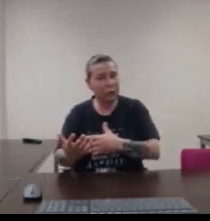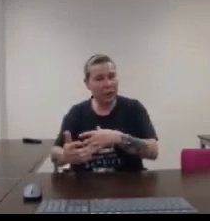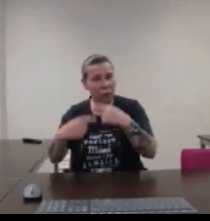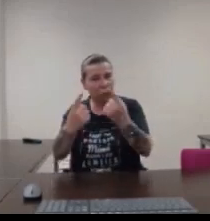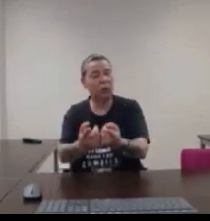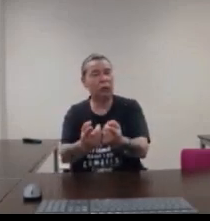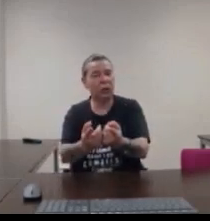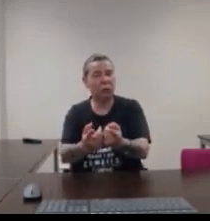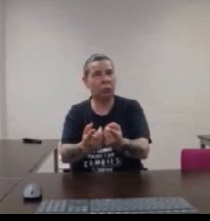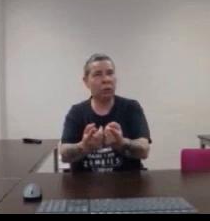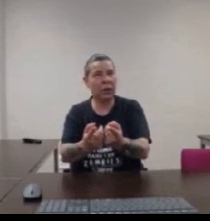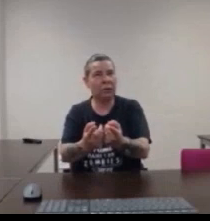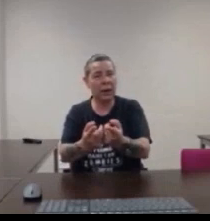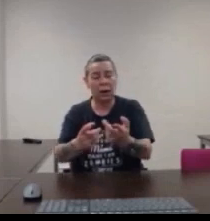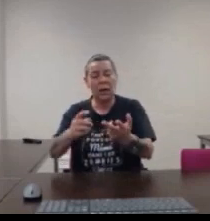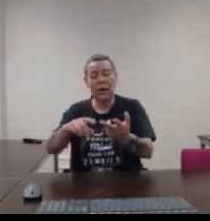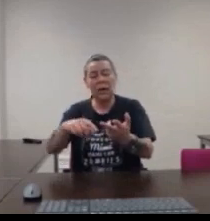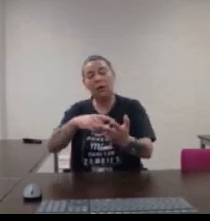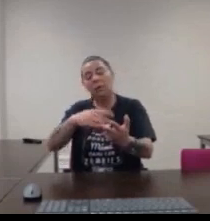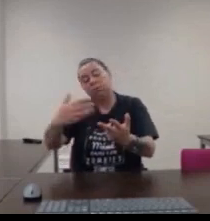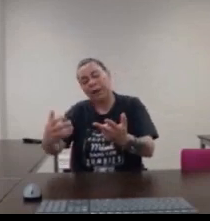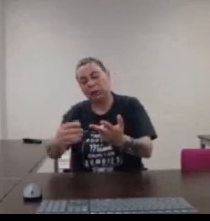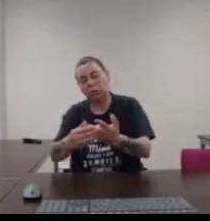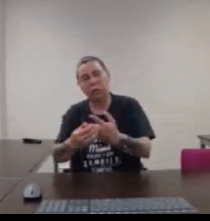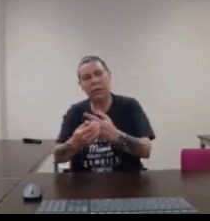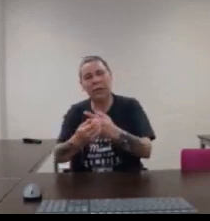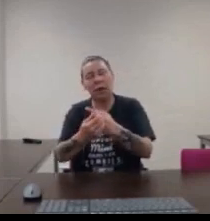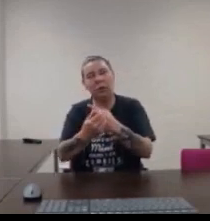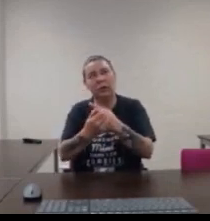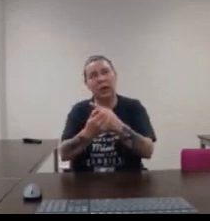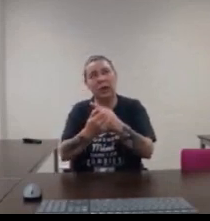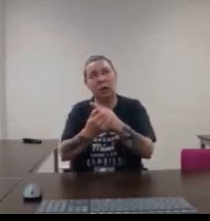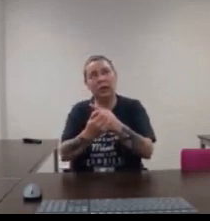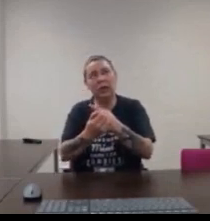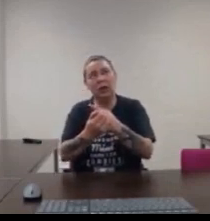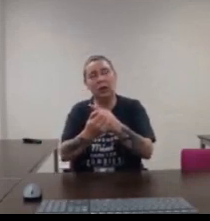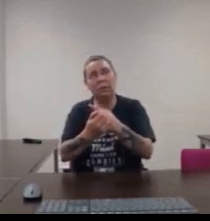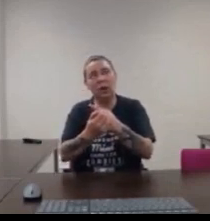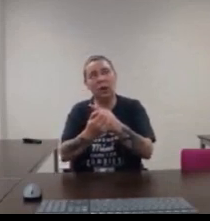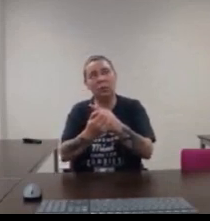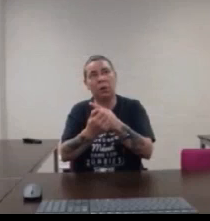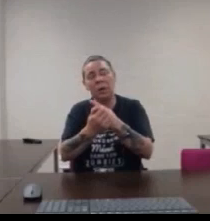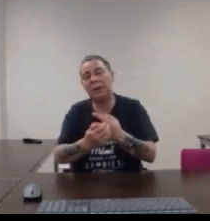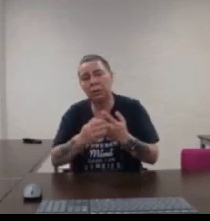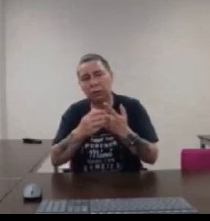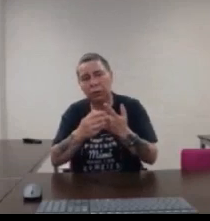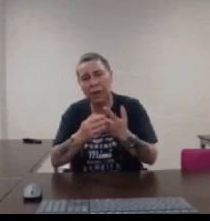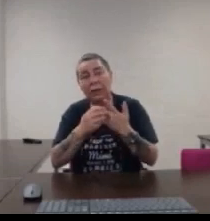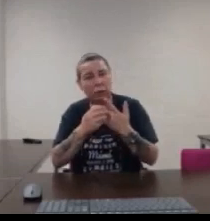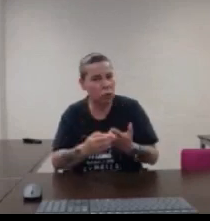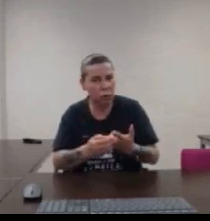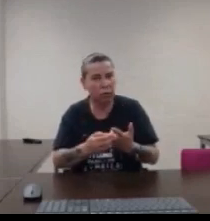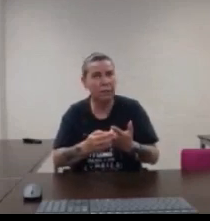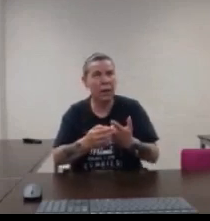pas forcément simple quand on est concentré sur ce qu'on est en train de faire. Et par extension, j'ai envie de dire, c'est aussi problématique dans le sens